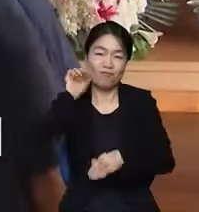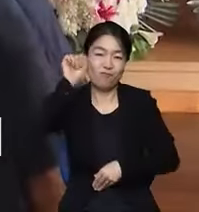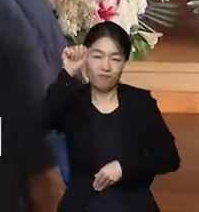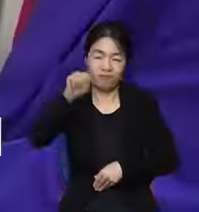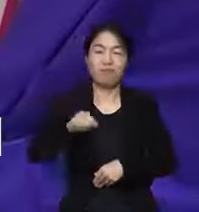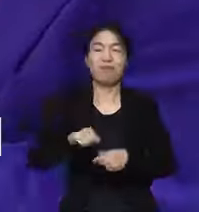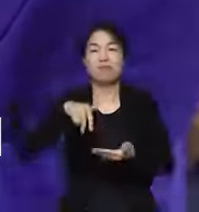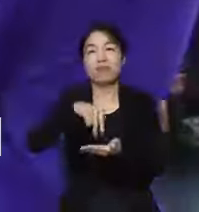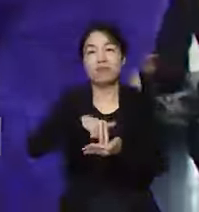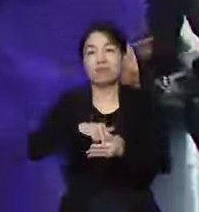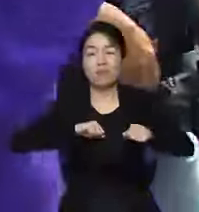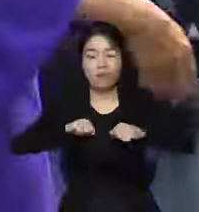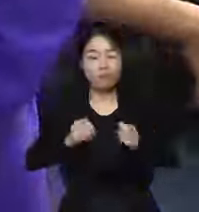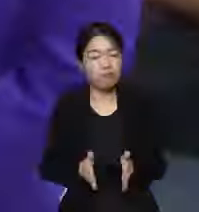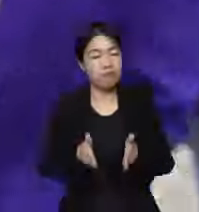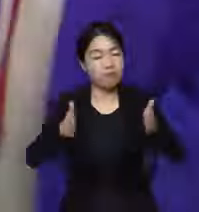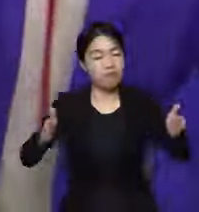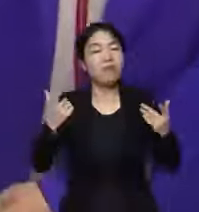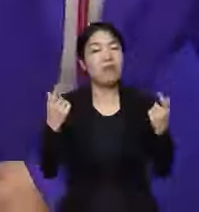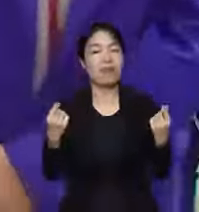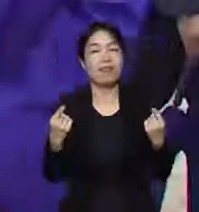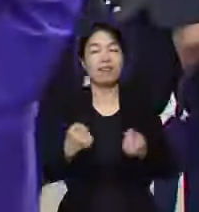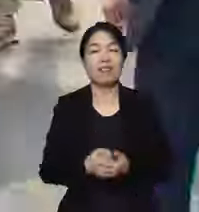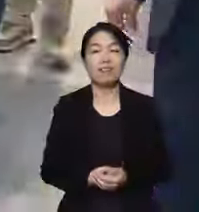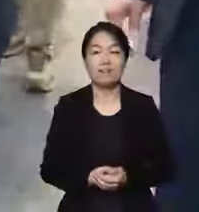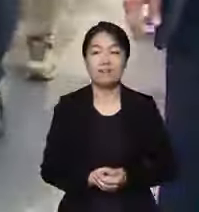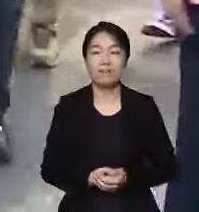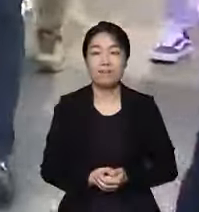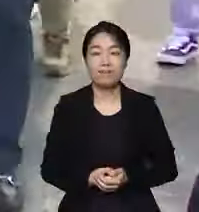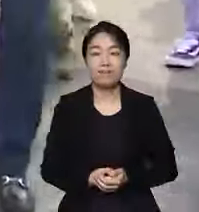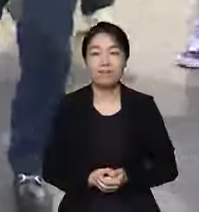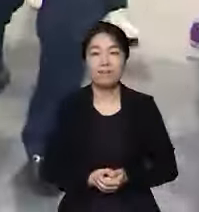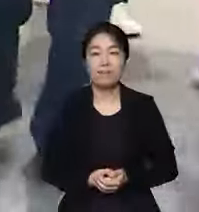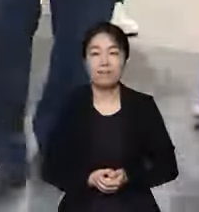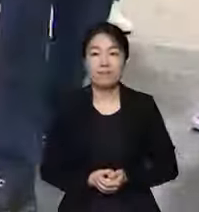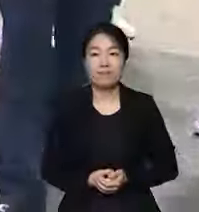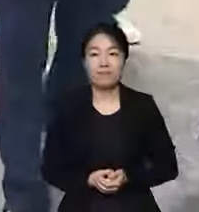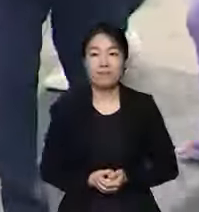보폭을 넓혀가고 있는 것으로 해석되고 있습니다. KBC 고익수입니다.